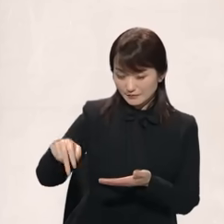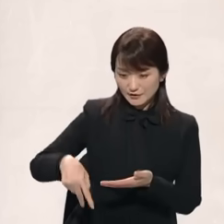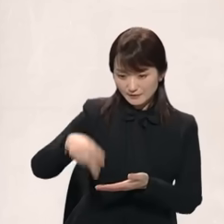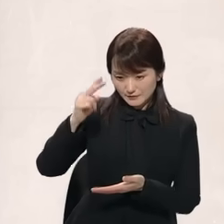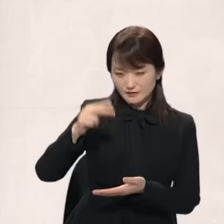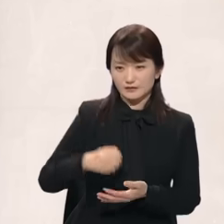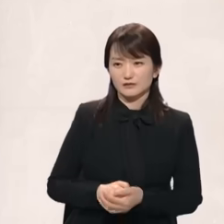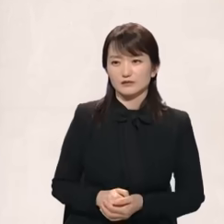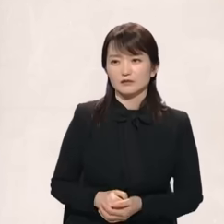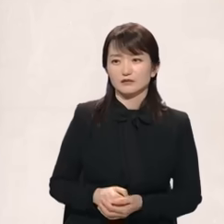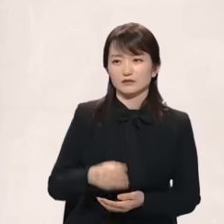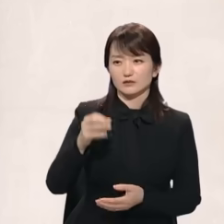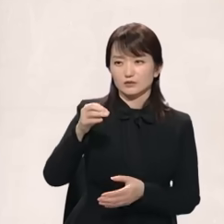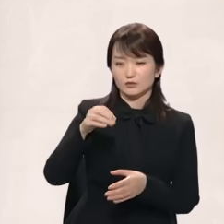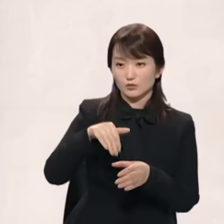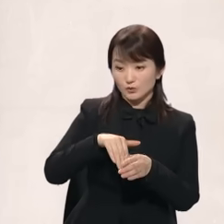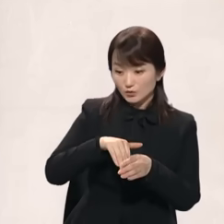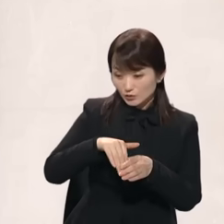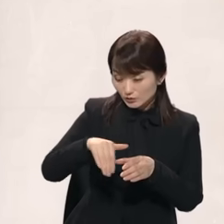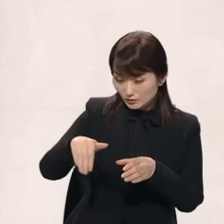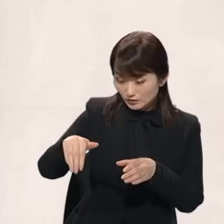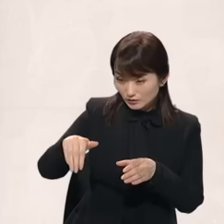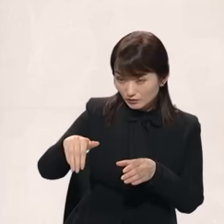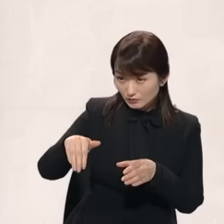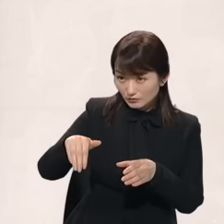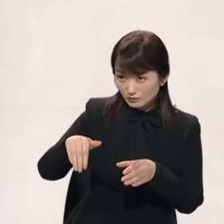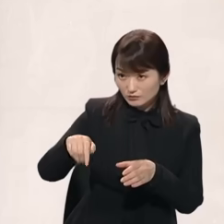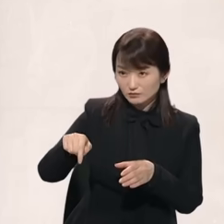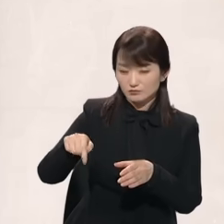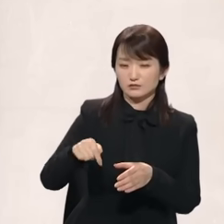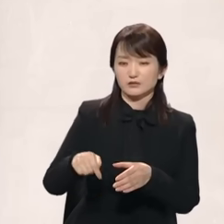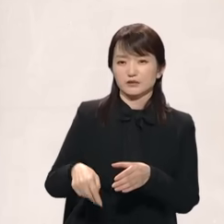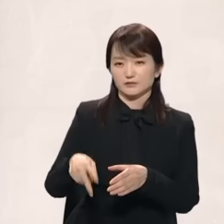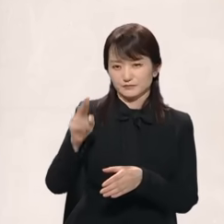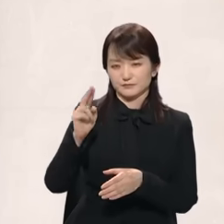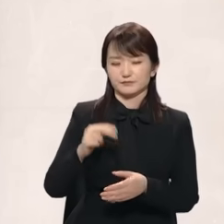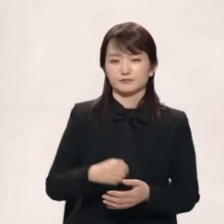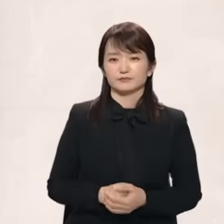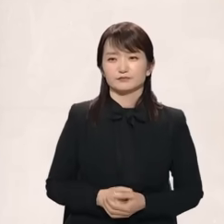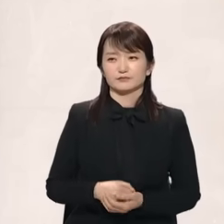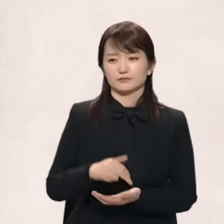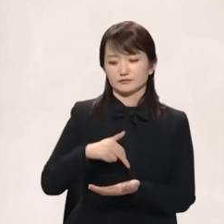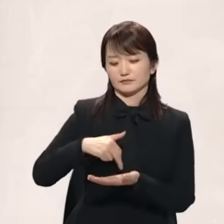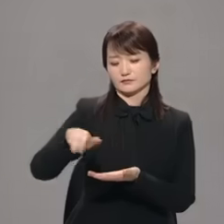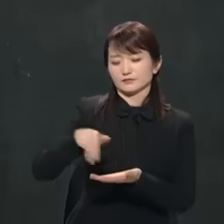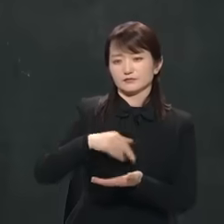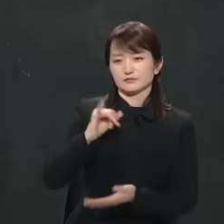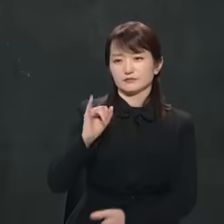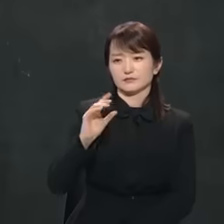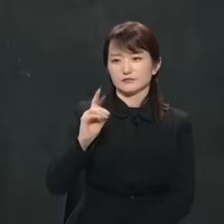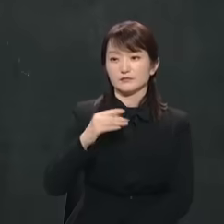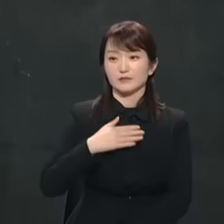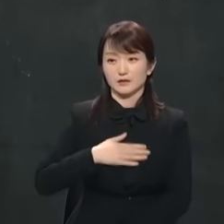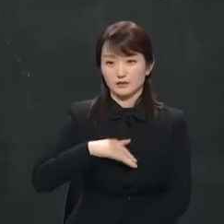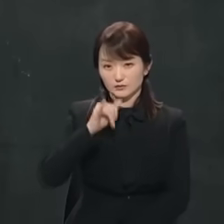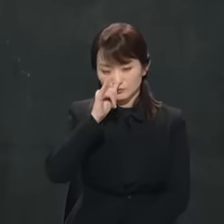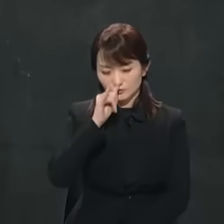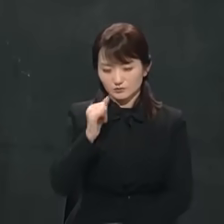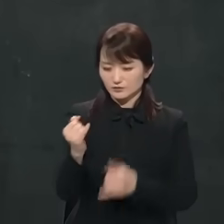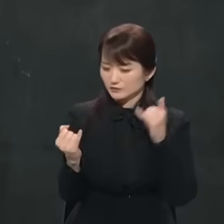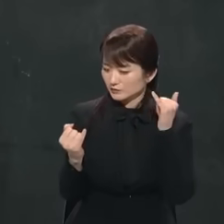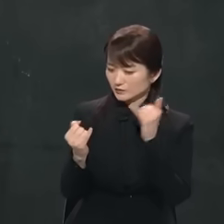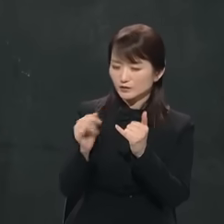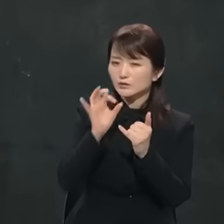또 조금 시간차 공격으로 차단 당할 걸 미리 당한 거죠 그래서 원래이 카카오톡 아이디만 알고 있던 상황이기 때문에 전화도 할 수